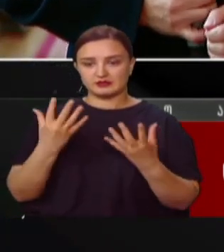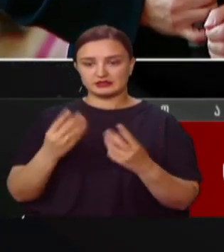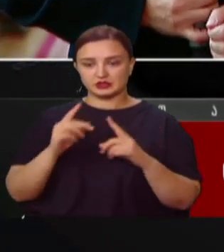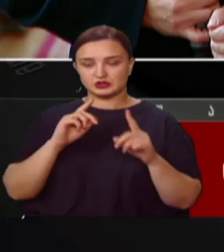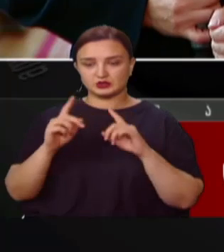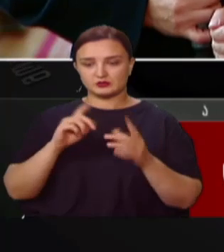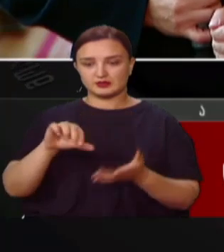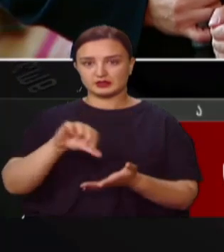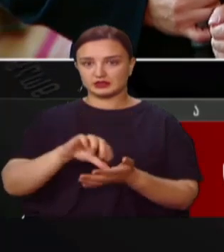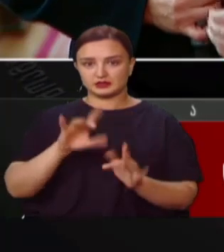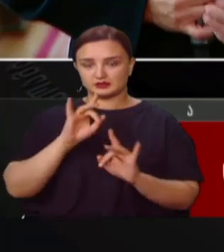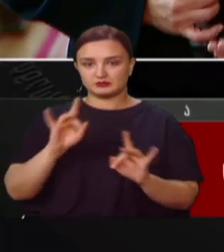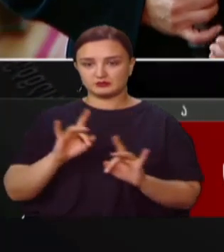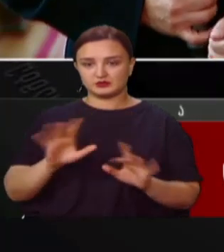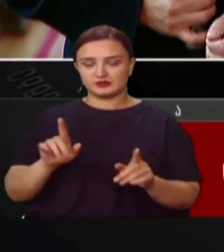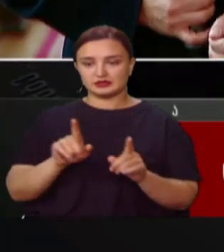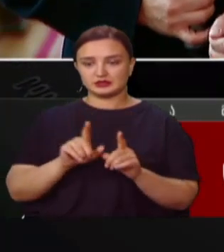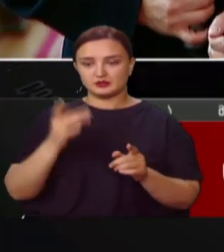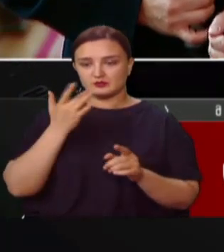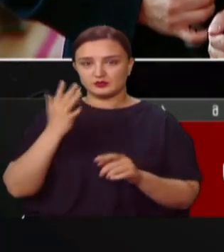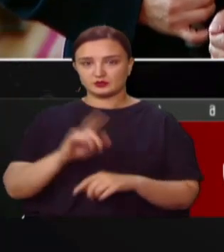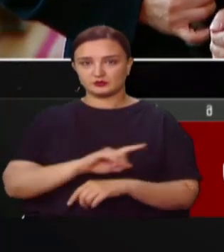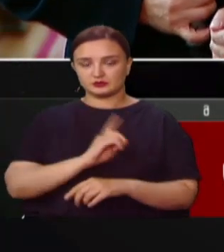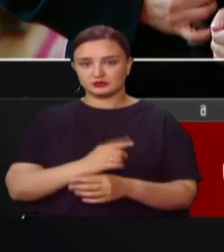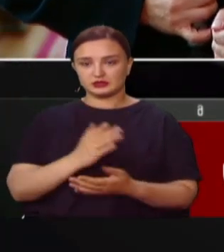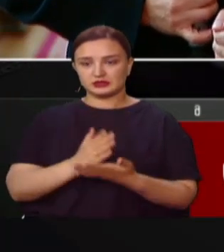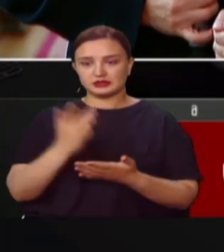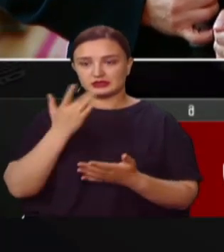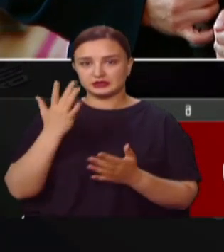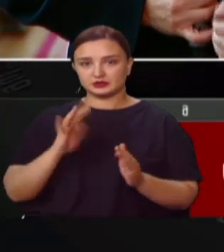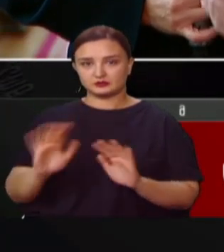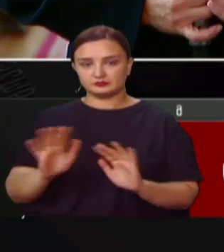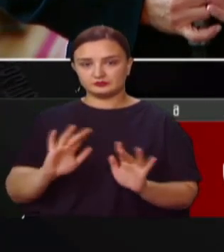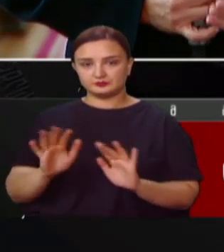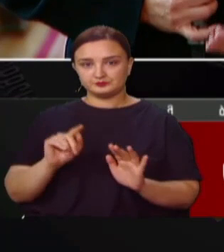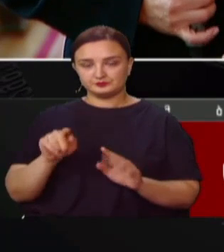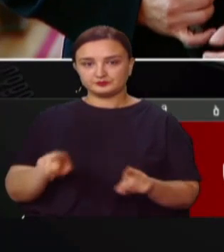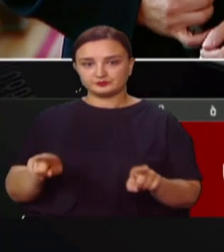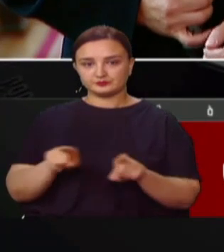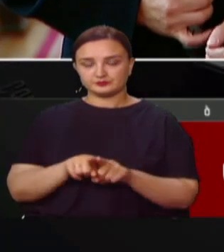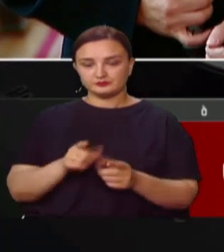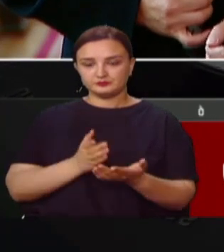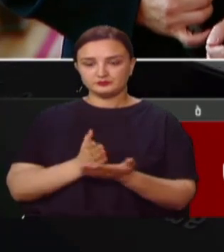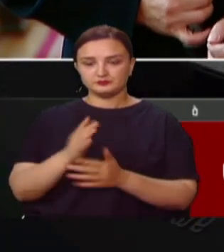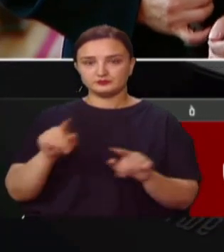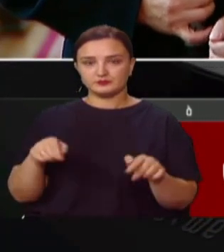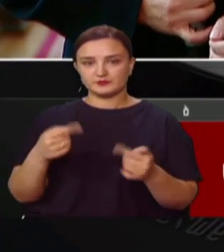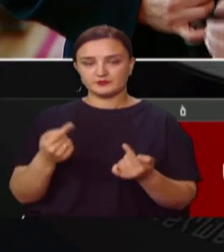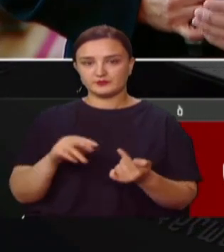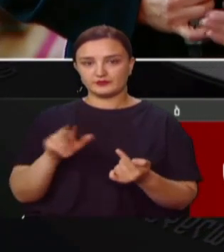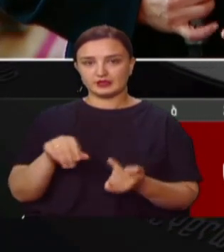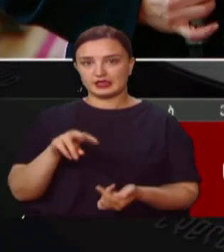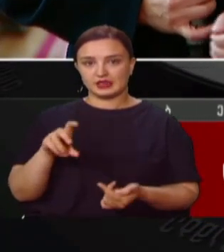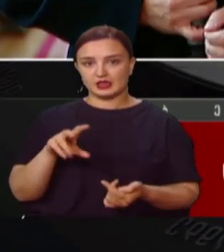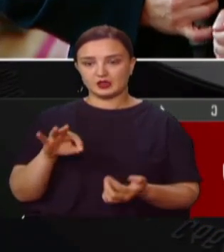ხდომაზე დასწრებას არ აპირებენ. ასეთი პოლიტიკური ძალები არიან ნაციონალური მოძრაობა, ასევე სტრატეგია აღმაშენებელი და